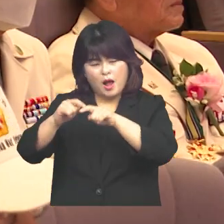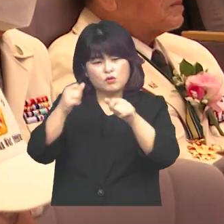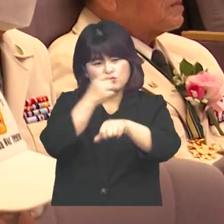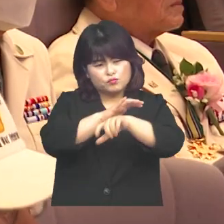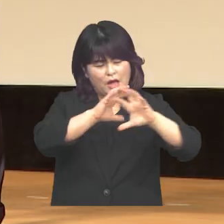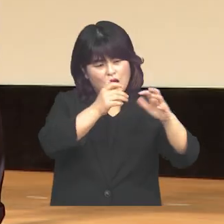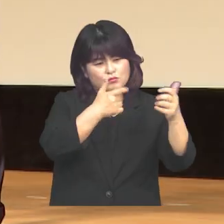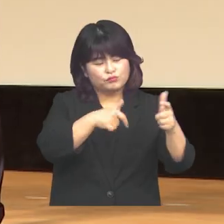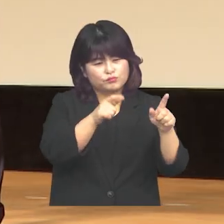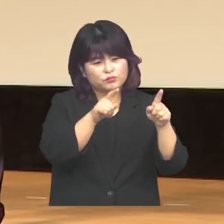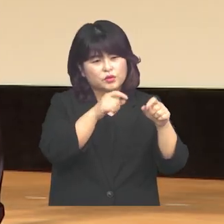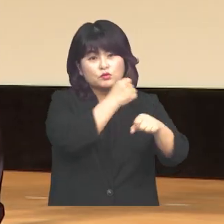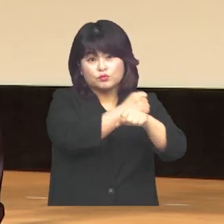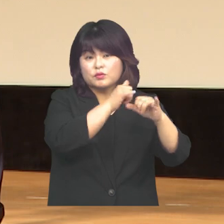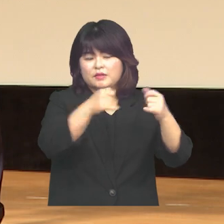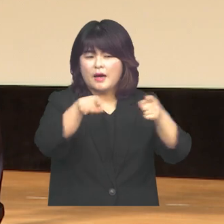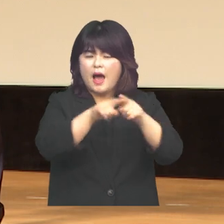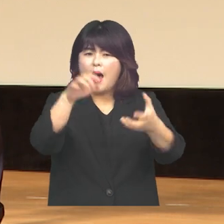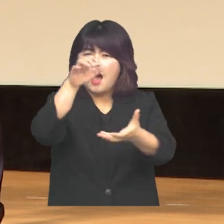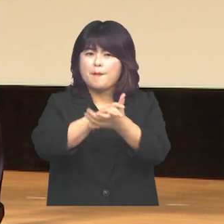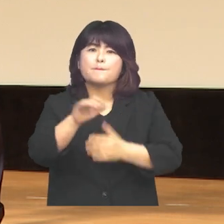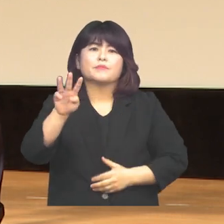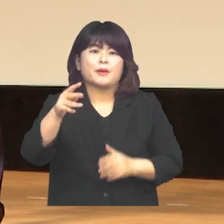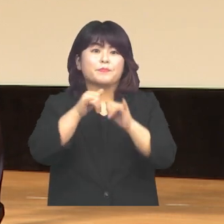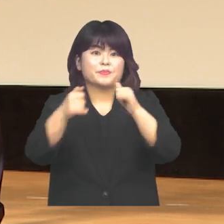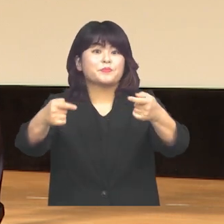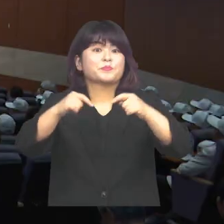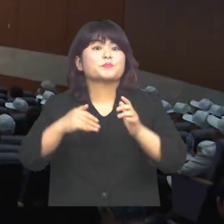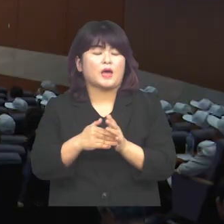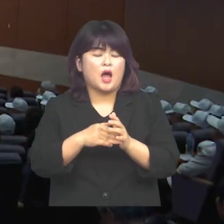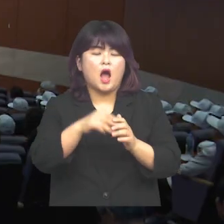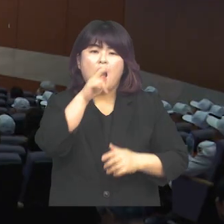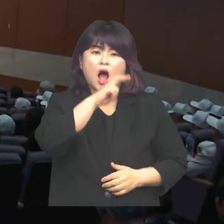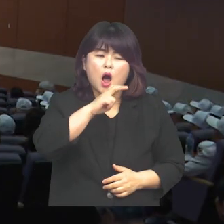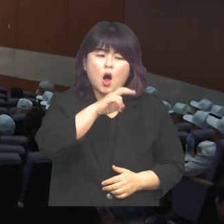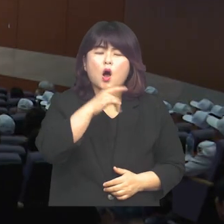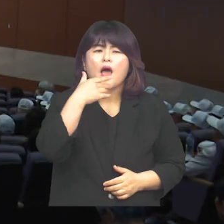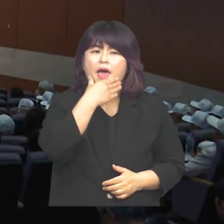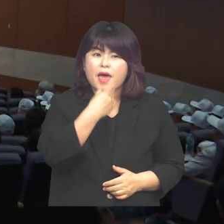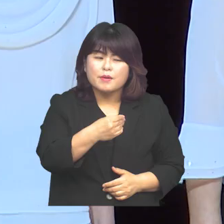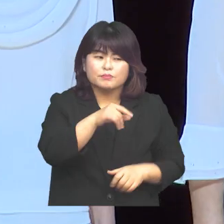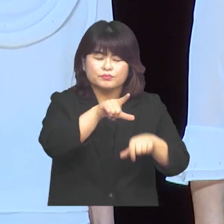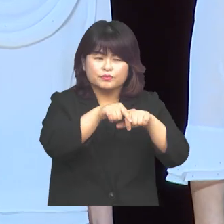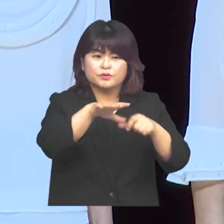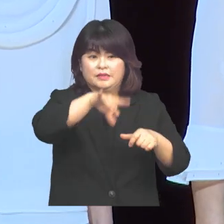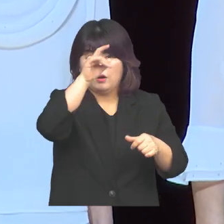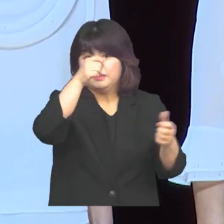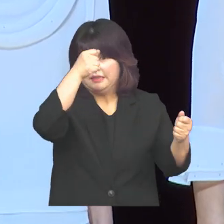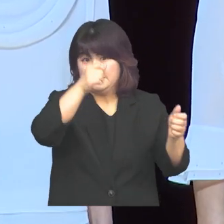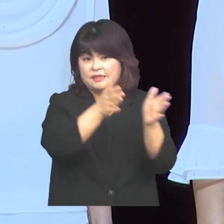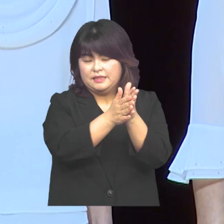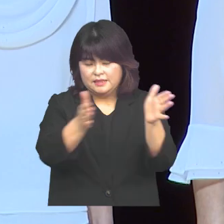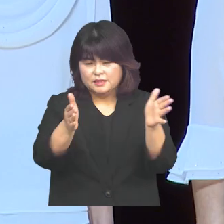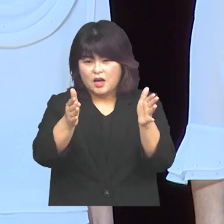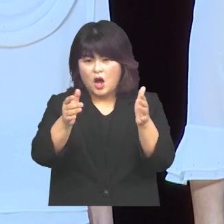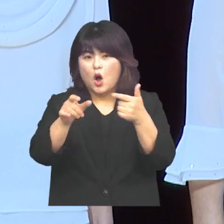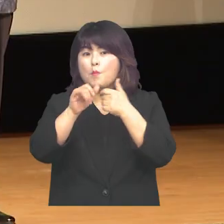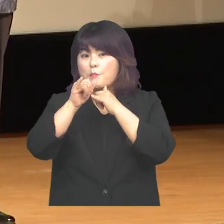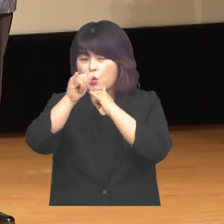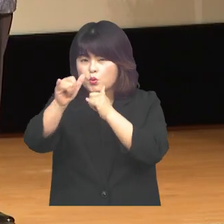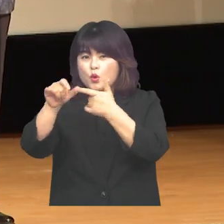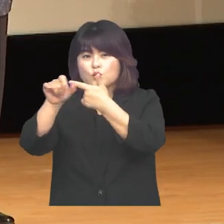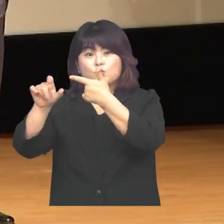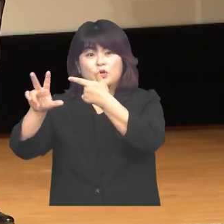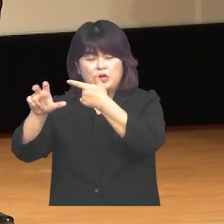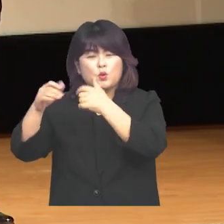및 국가유공자 등 300여 명이 참석했습니다. 용인시 행복한 여성합창단의 식전 공연으로 시작된 행사는